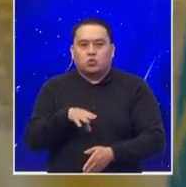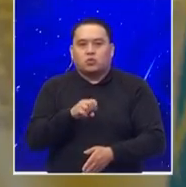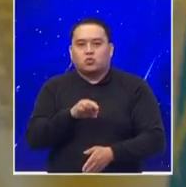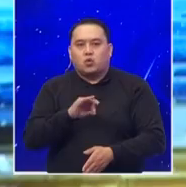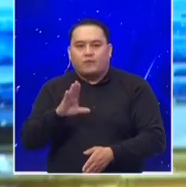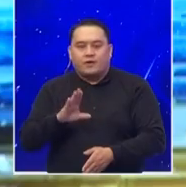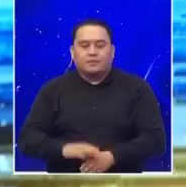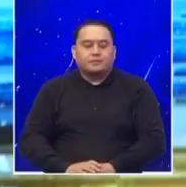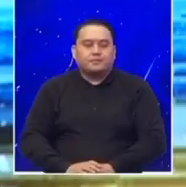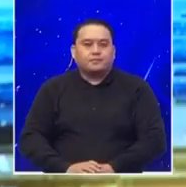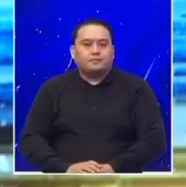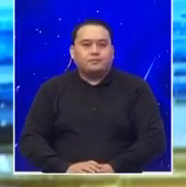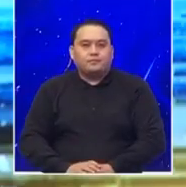Тохтасунов.